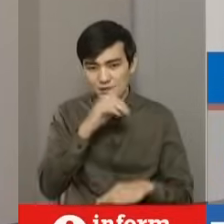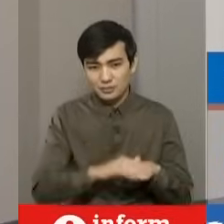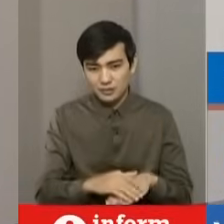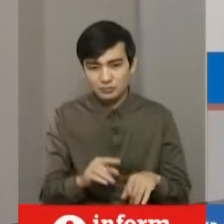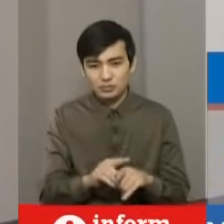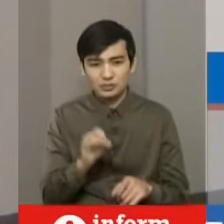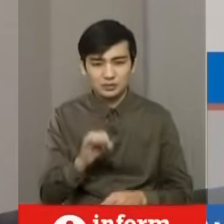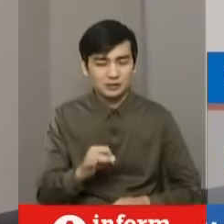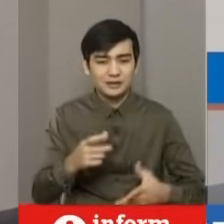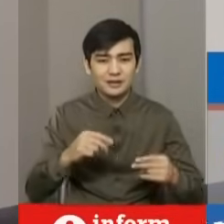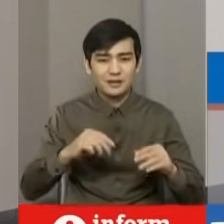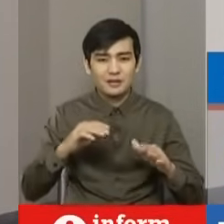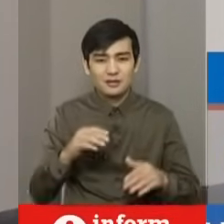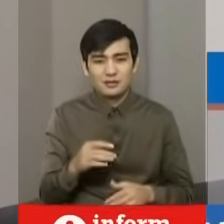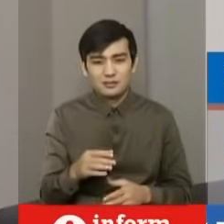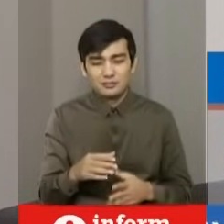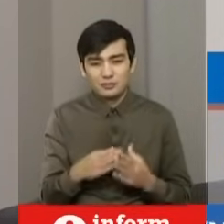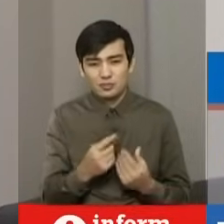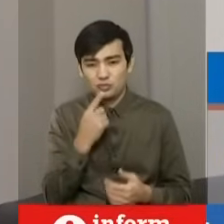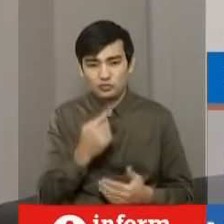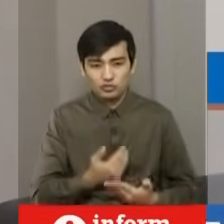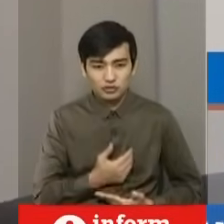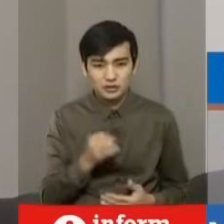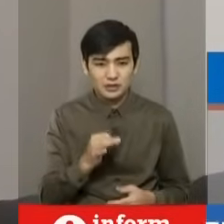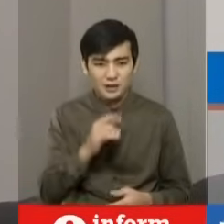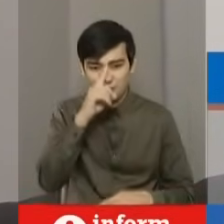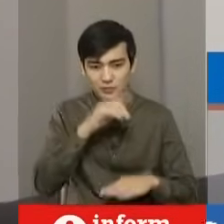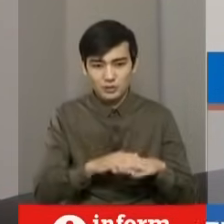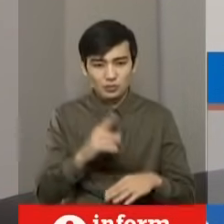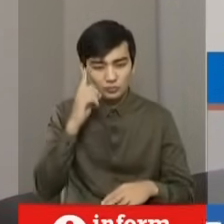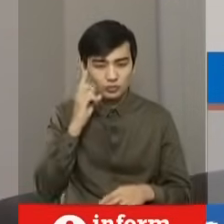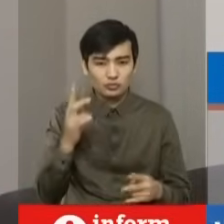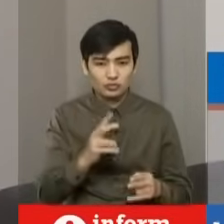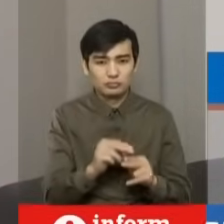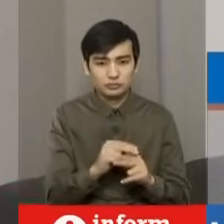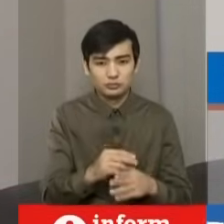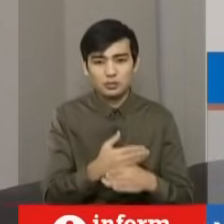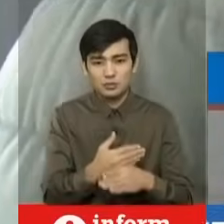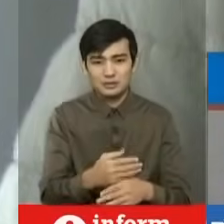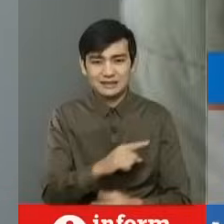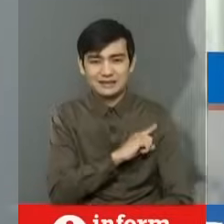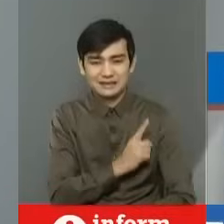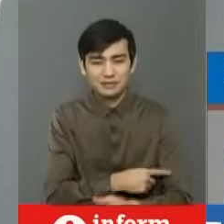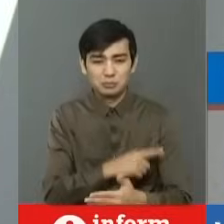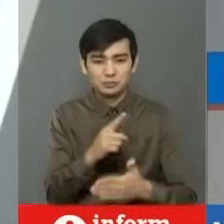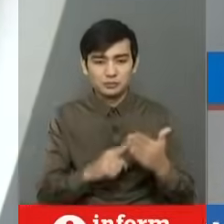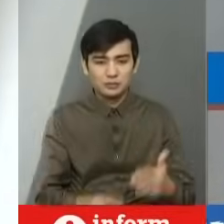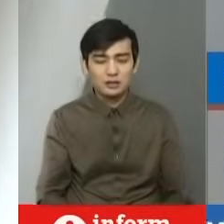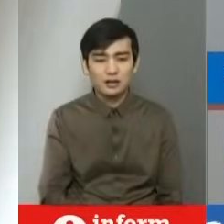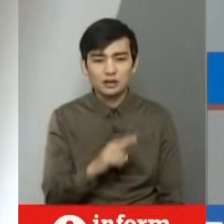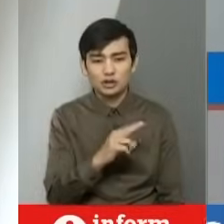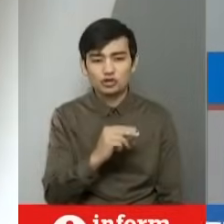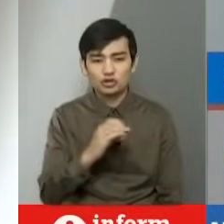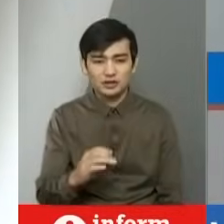более Тем более где малоимущие я думаю что Акимат должен как-то восстановить сильные повреждения в дчс рассказали о